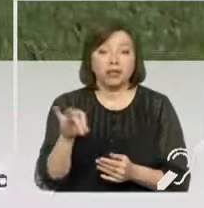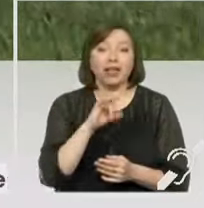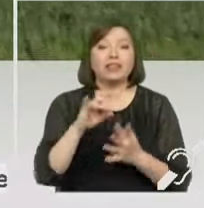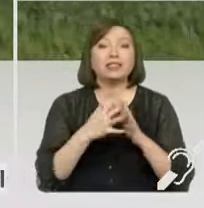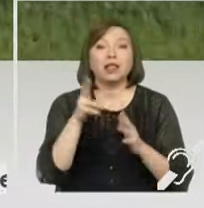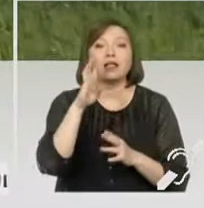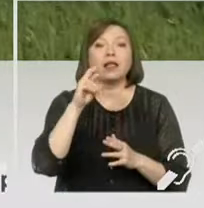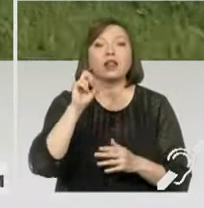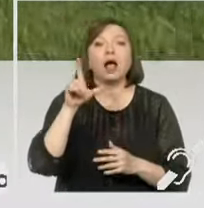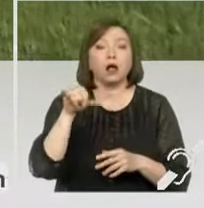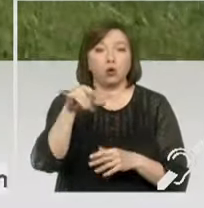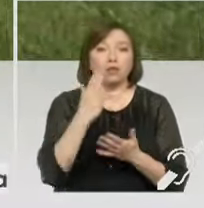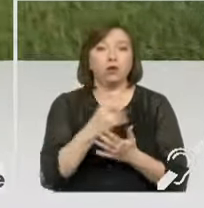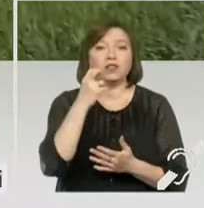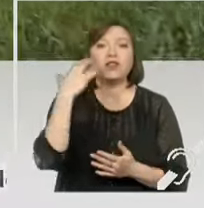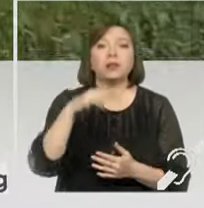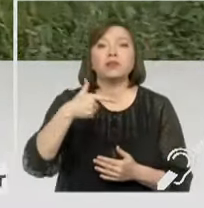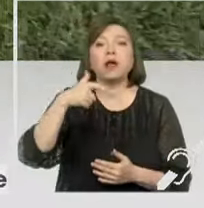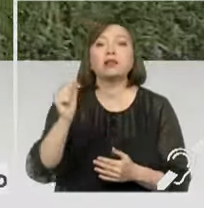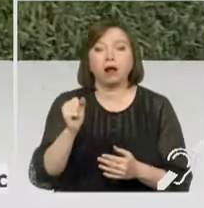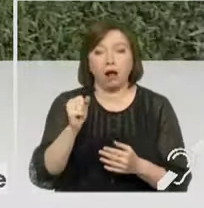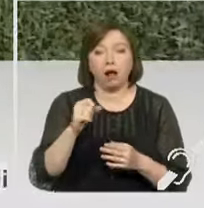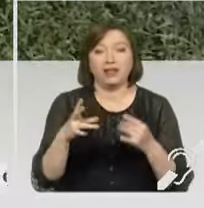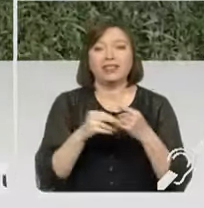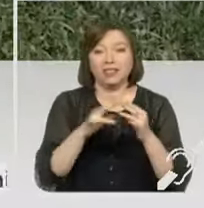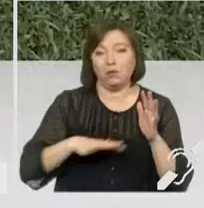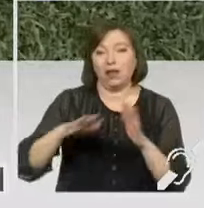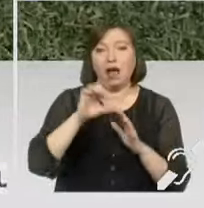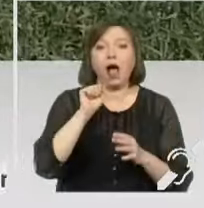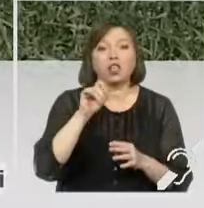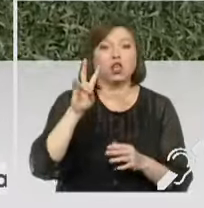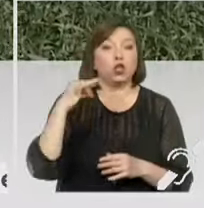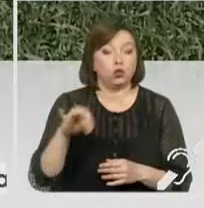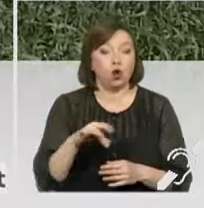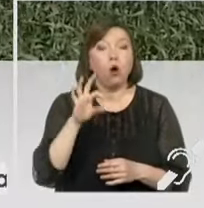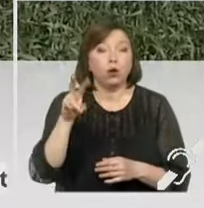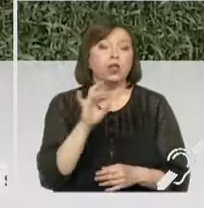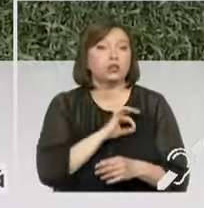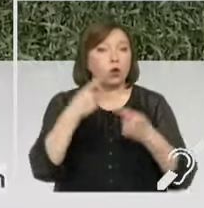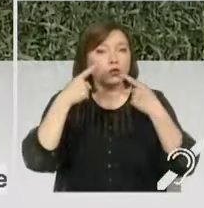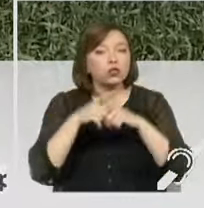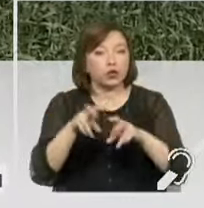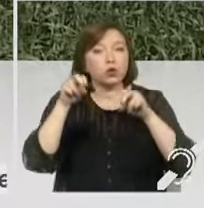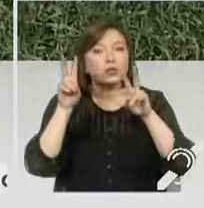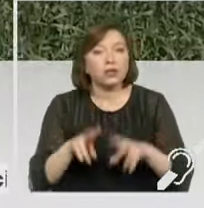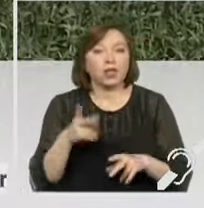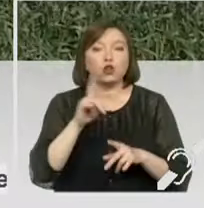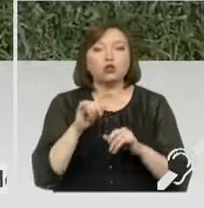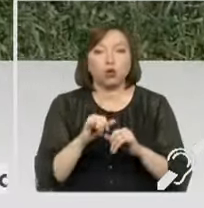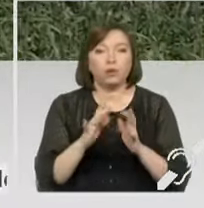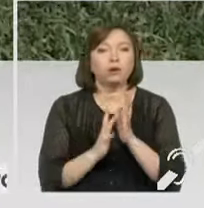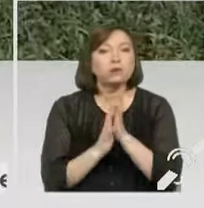satul de la Creu, are peste 250 de hectare de grâu în raionul Anenii Noi. Bărbatul folosește o tehnologie specială pentru a